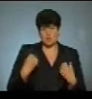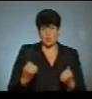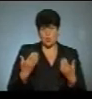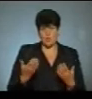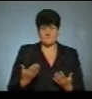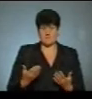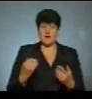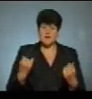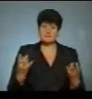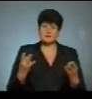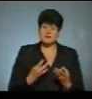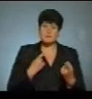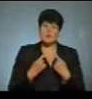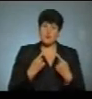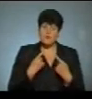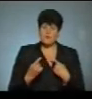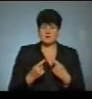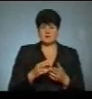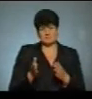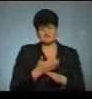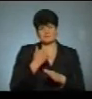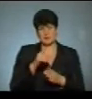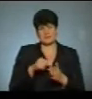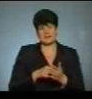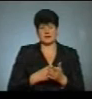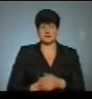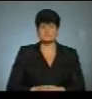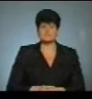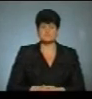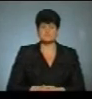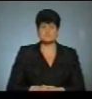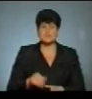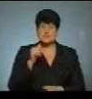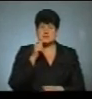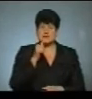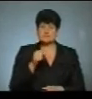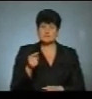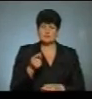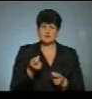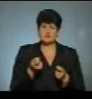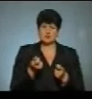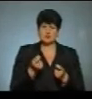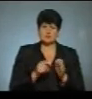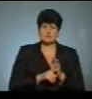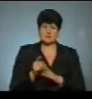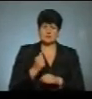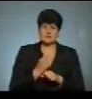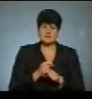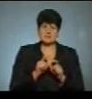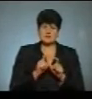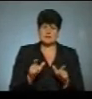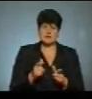а проговорювати і знімати ці питання. Від завтра у Тернополі частково запрацюють заклади